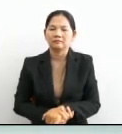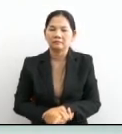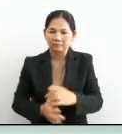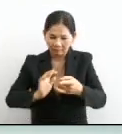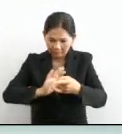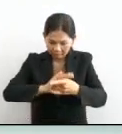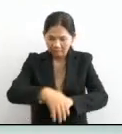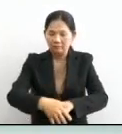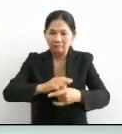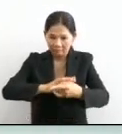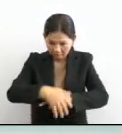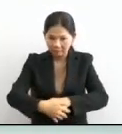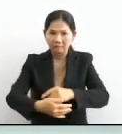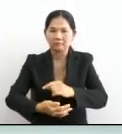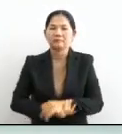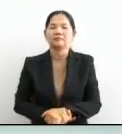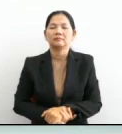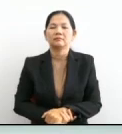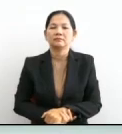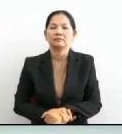đầm lấu mì